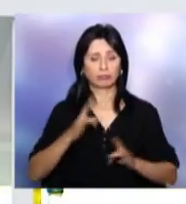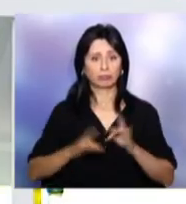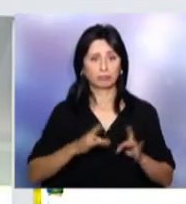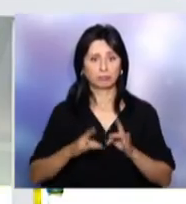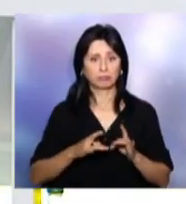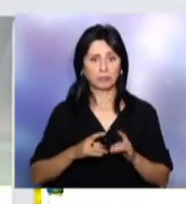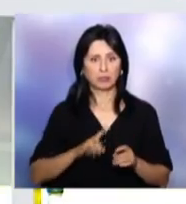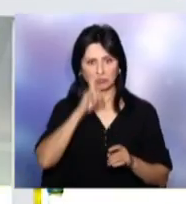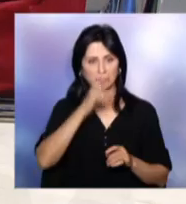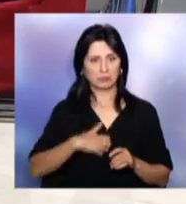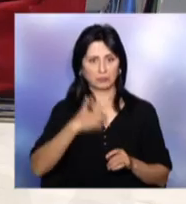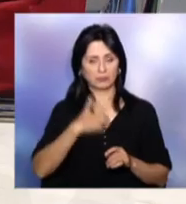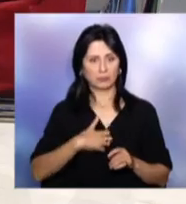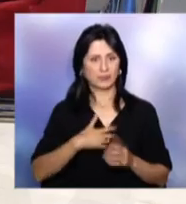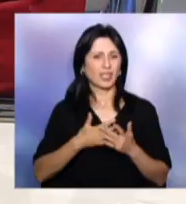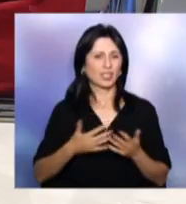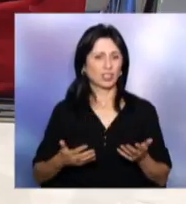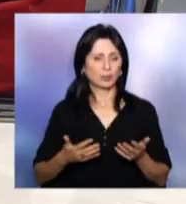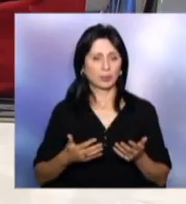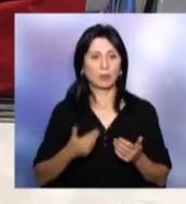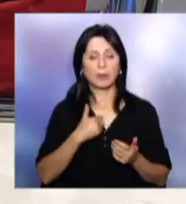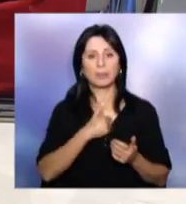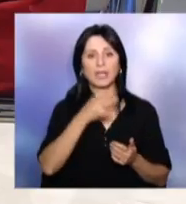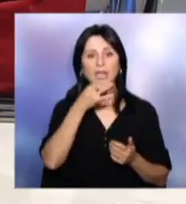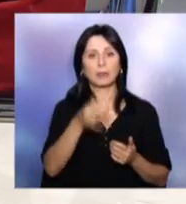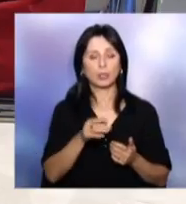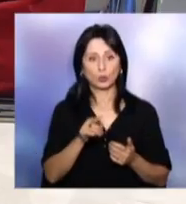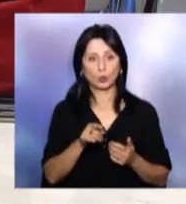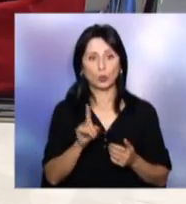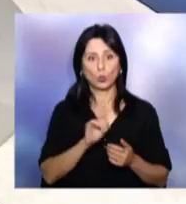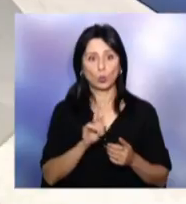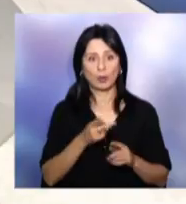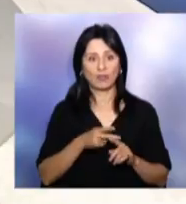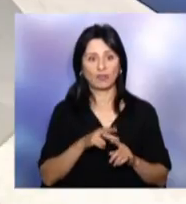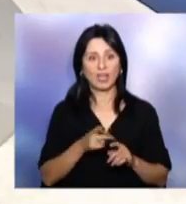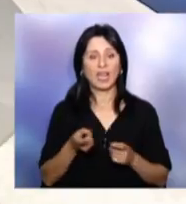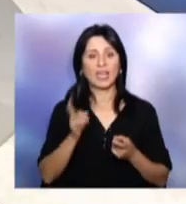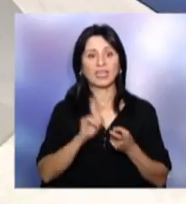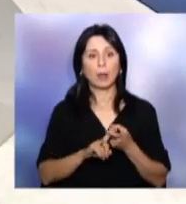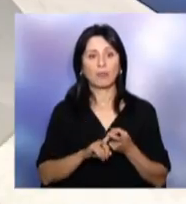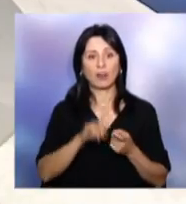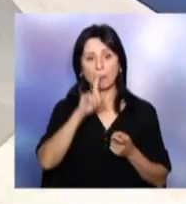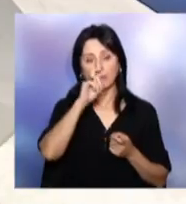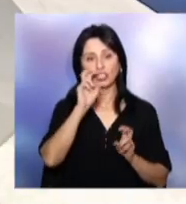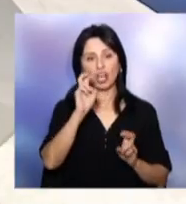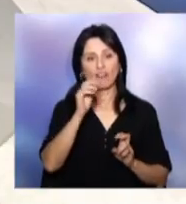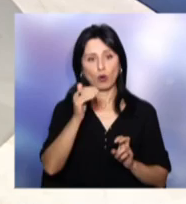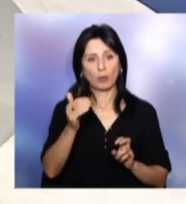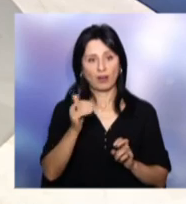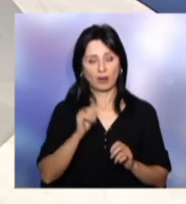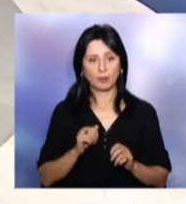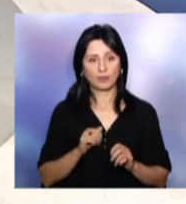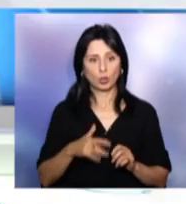მაქვს, გულძმარვას მიძლიერებს და ასე შემდეგ. მე მინდა გიპასუხოთ, რომ ეს დამოკიდებულია მჟავობაზე,